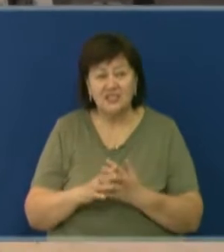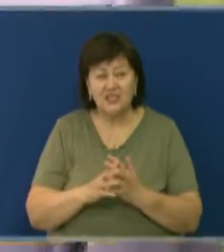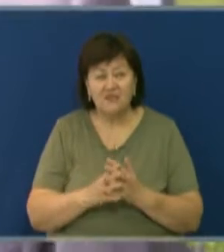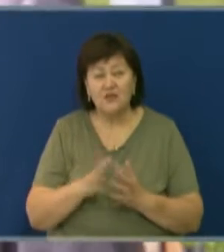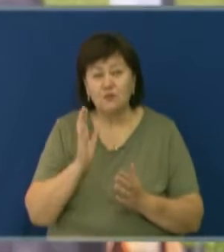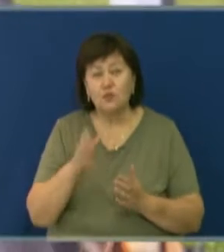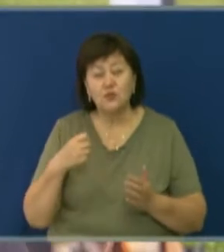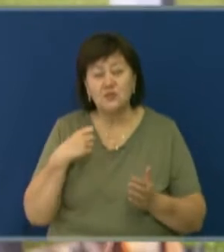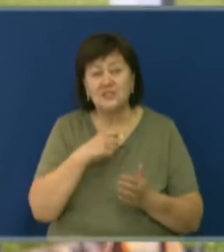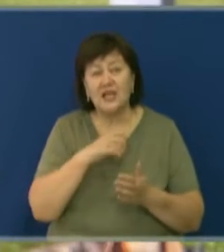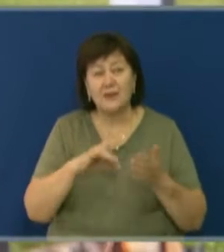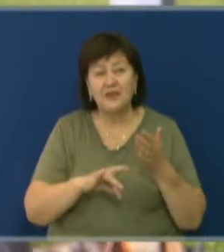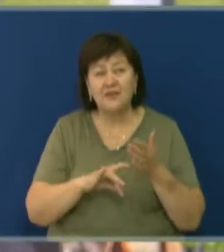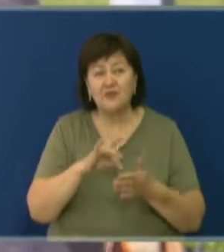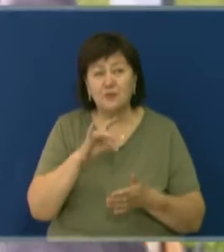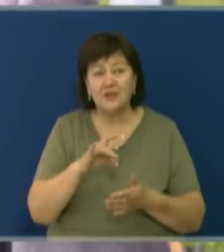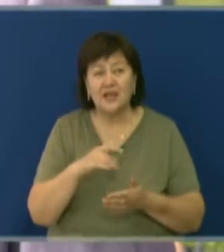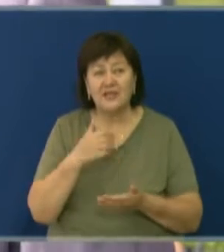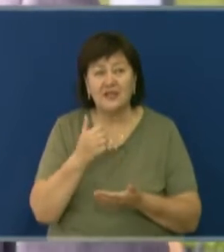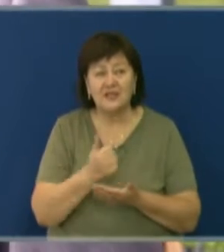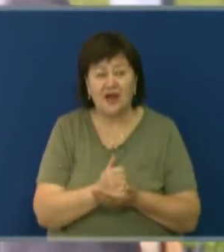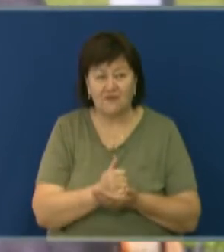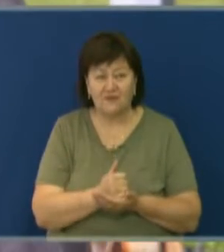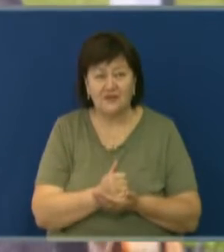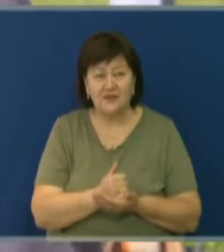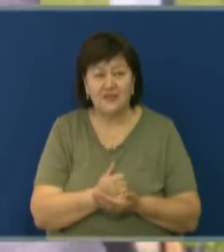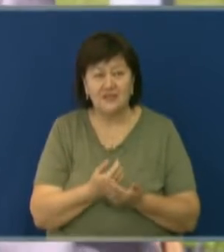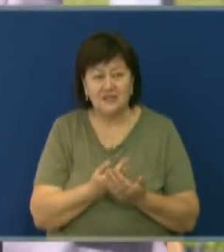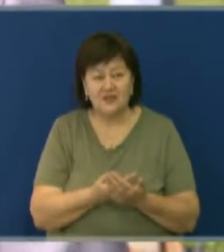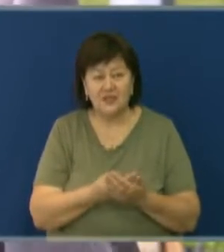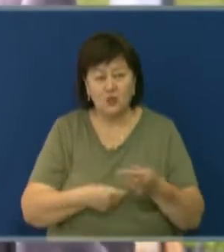анықтайды. Сайлау негізінде